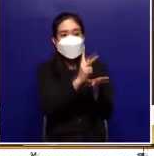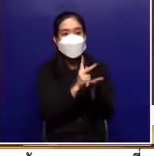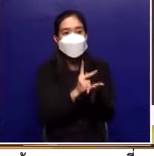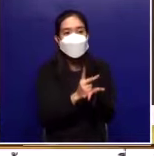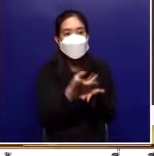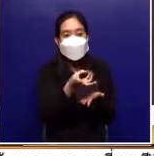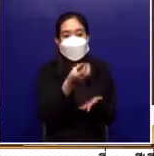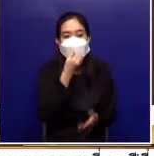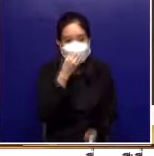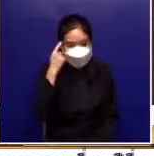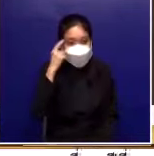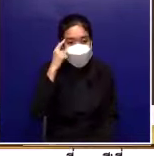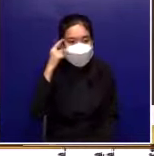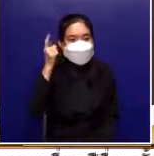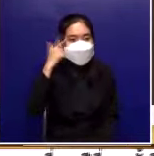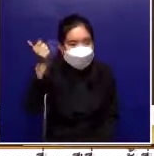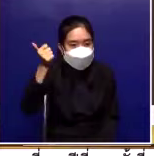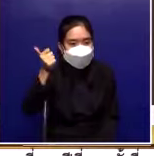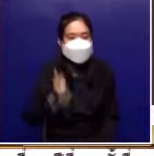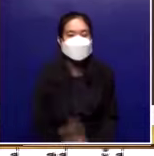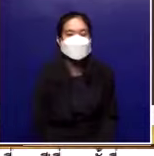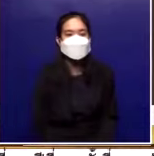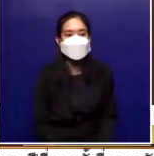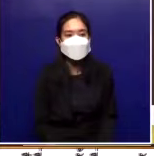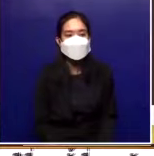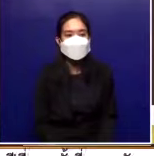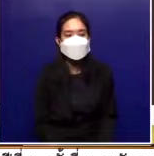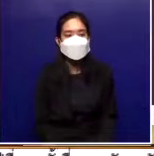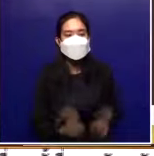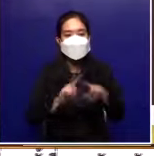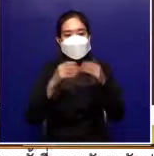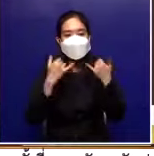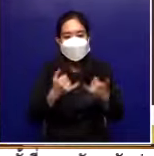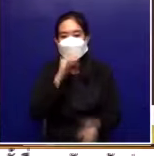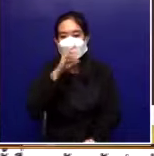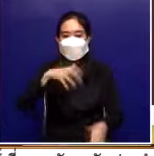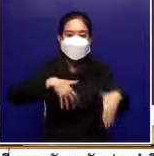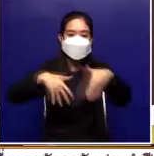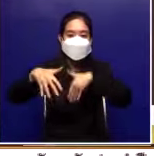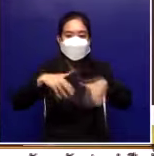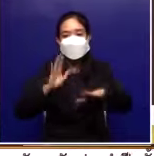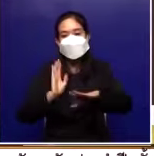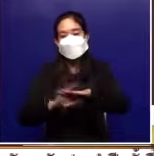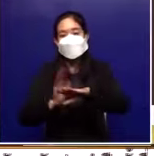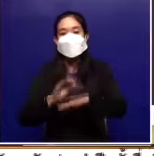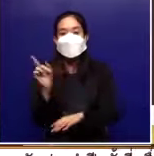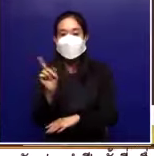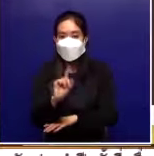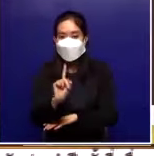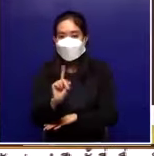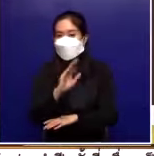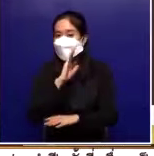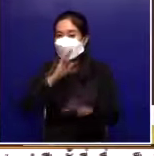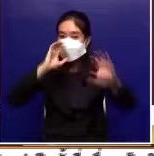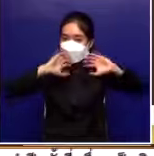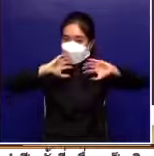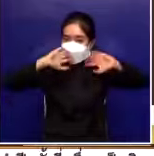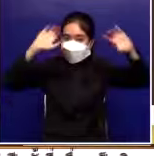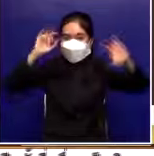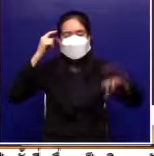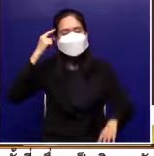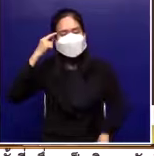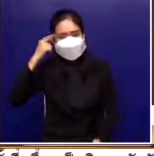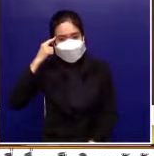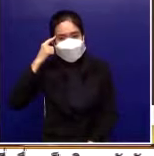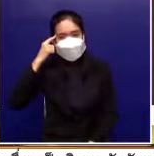านครับผมจึงบอกท่านประธานผ่านไปยังพี่น้องประชาชนครับว่าถ้ารัฐบาลใช้สติปัญญา